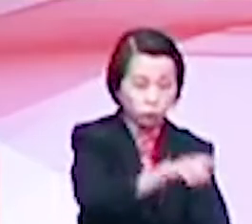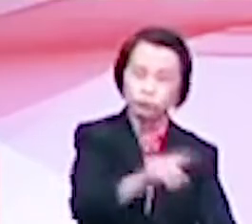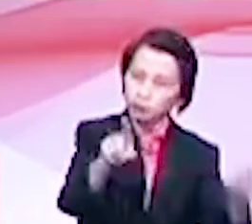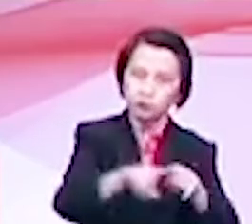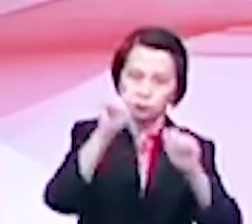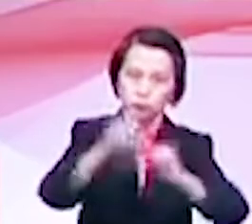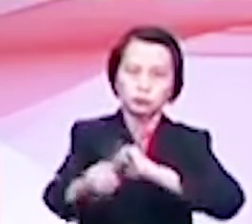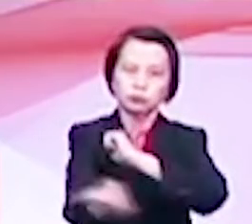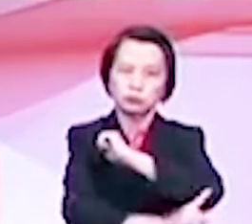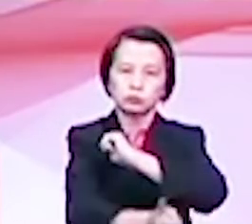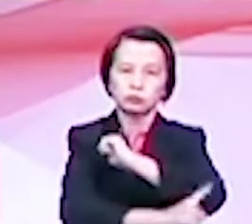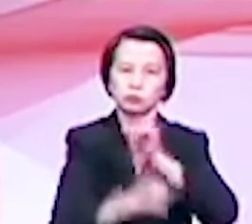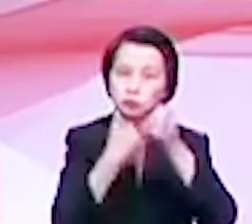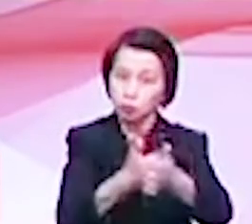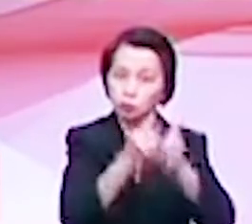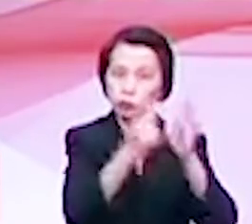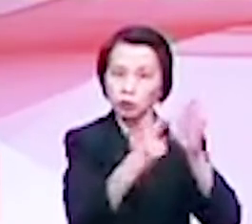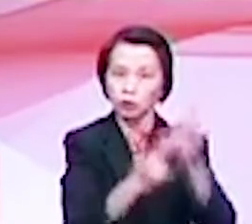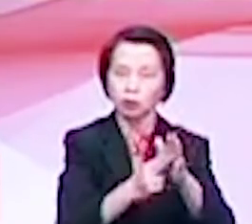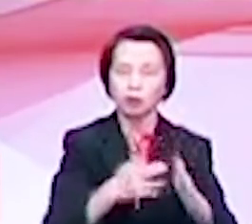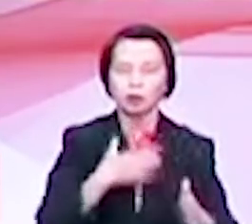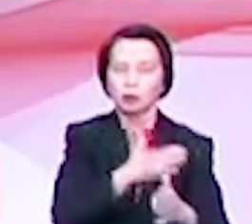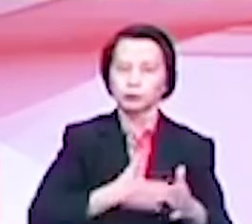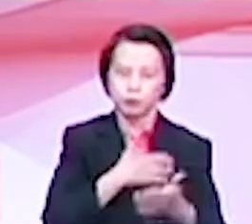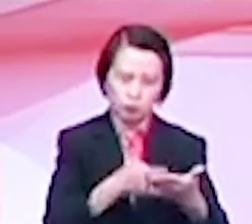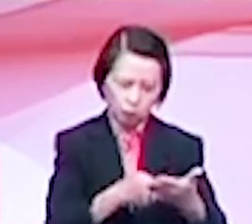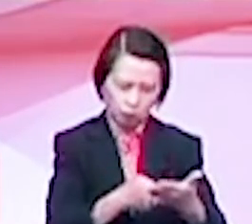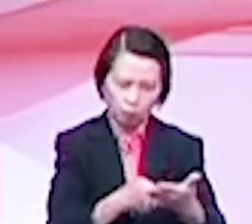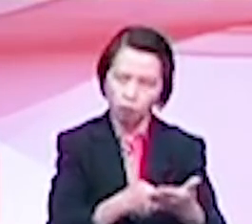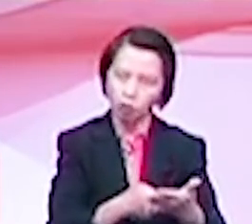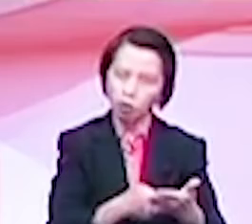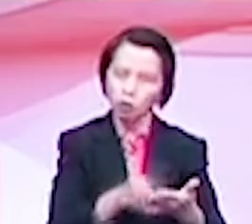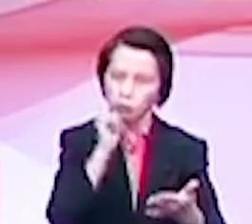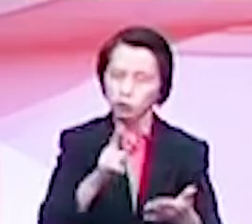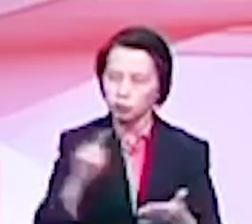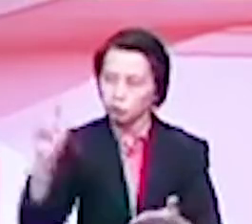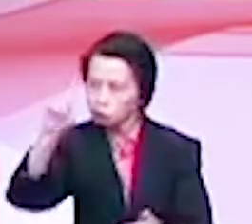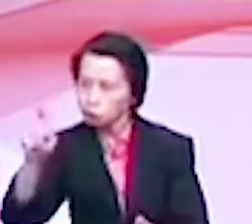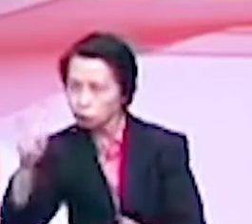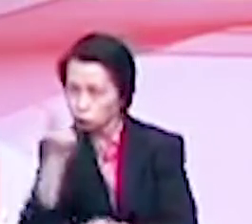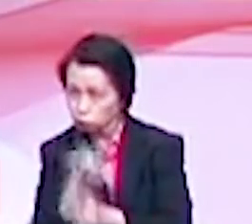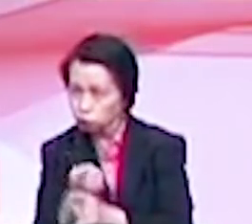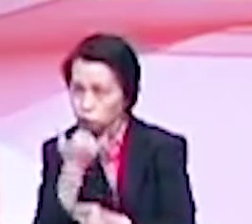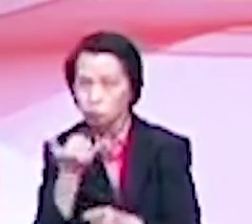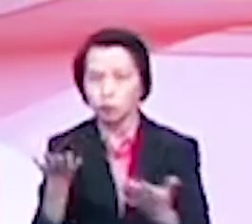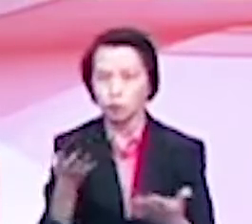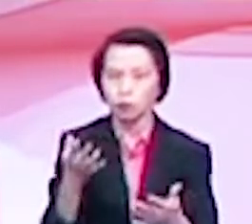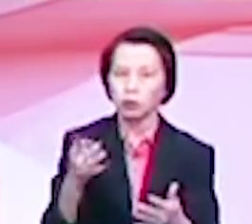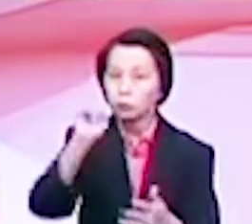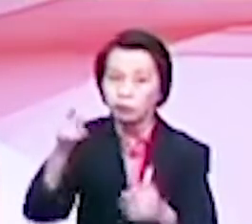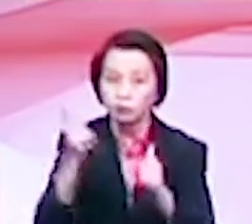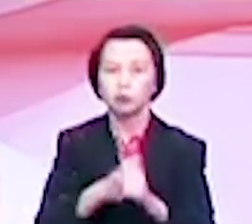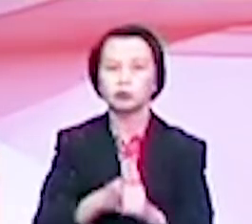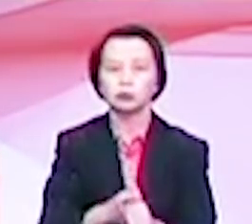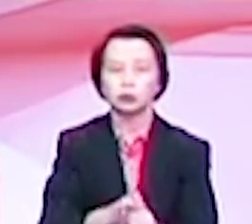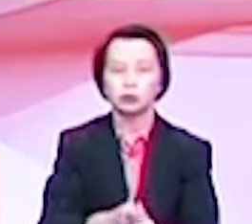tindakan undang-undang. Jadi sila semak sebelum kita sebarkan. Kalau yang berkaitan dengan PKP,